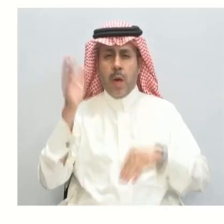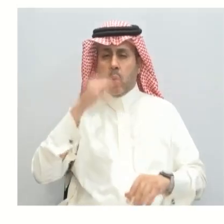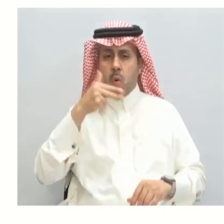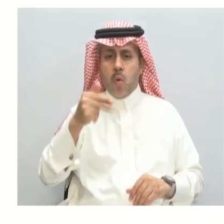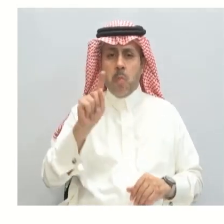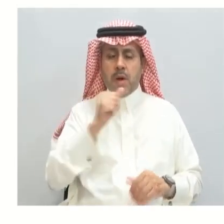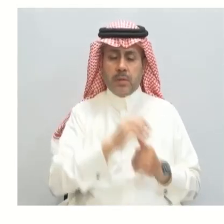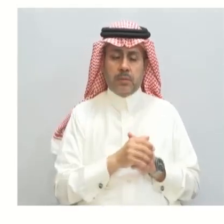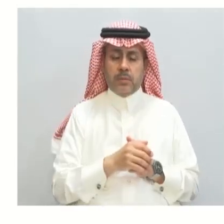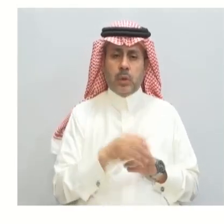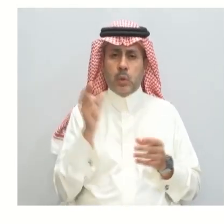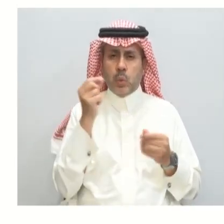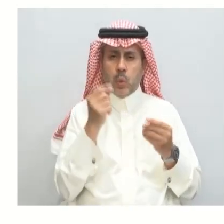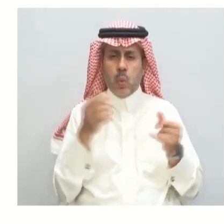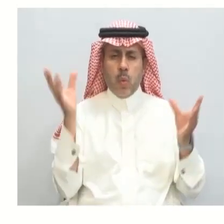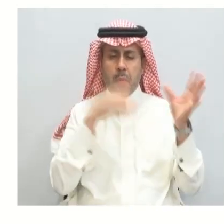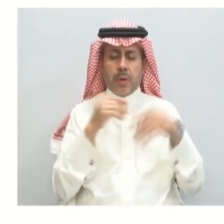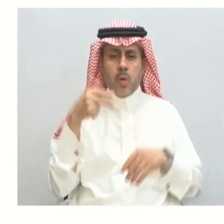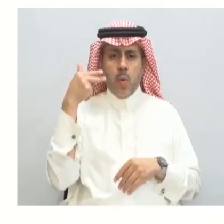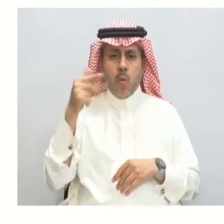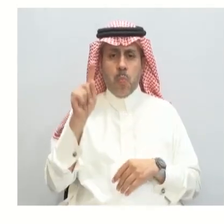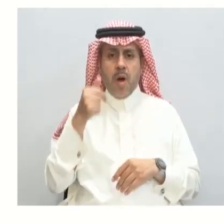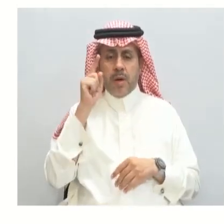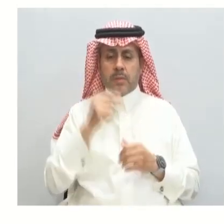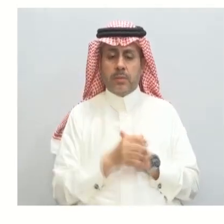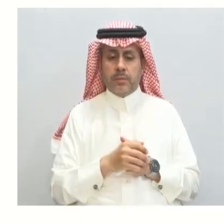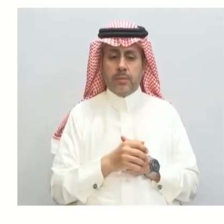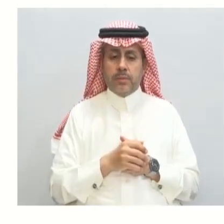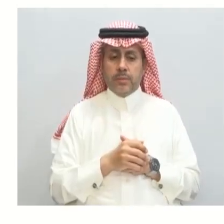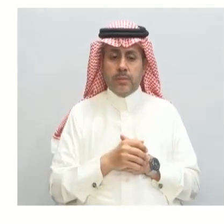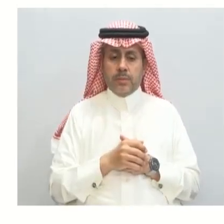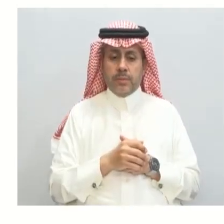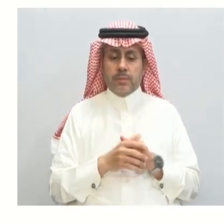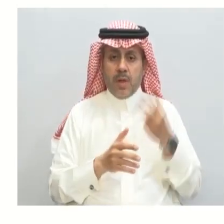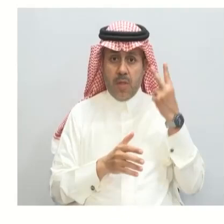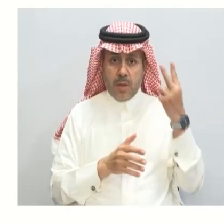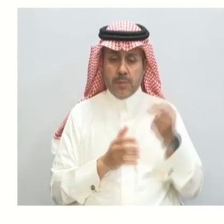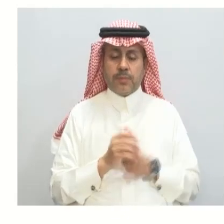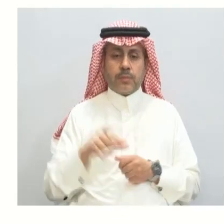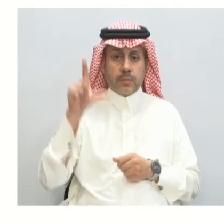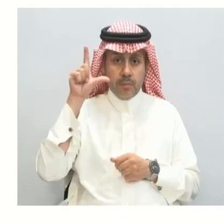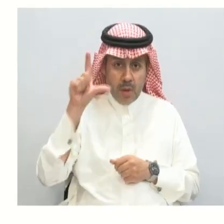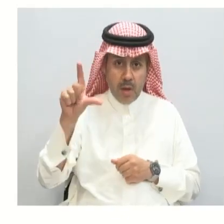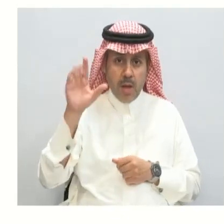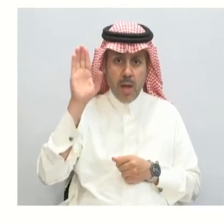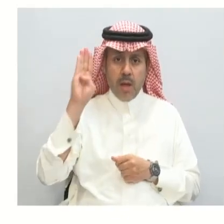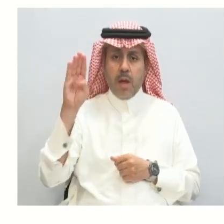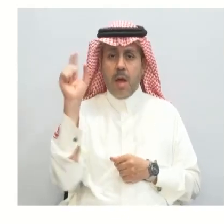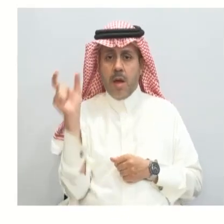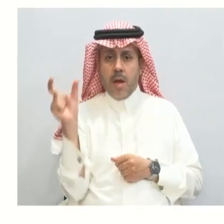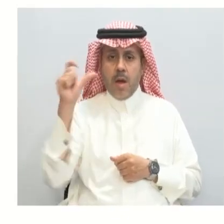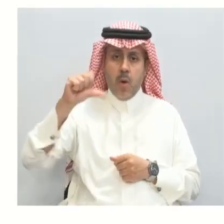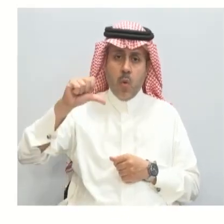غبار غبارا اي هو المعنى لكل نقع ناتي الى الكلمه الثانيه في قول لله عز وجل ان الانسان